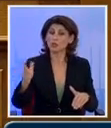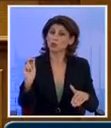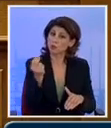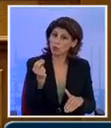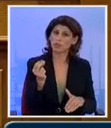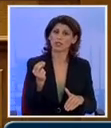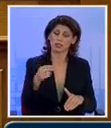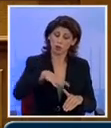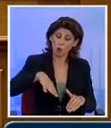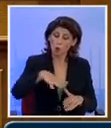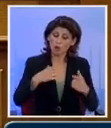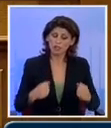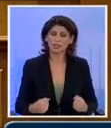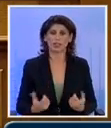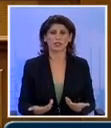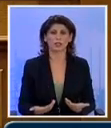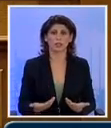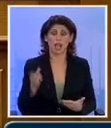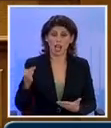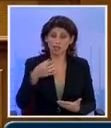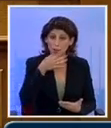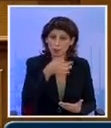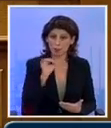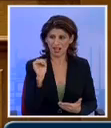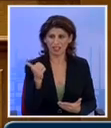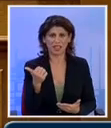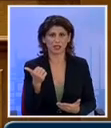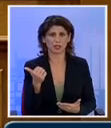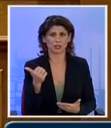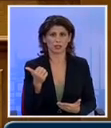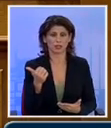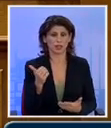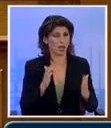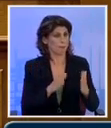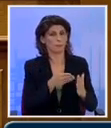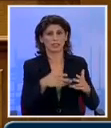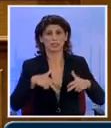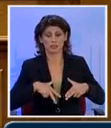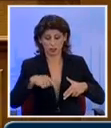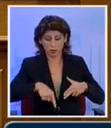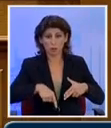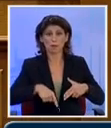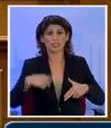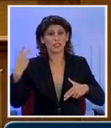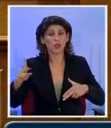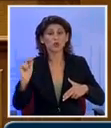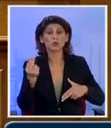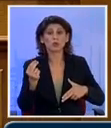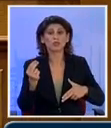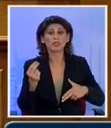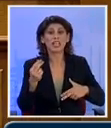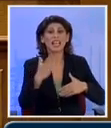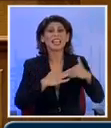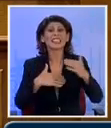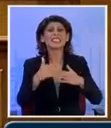βουλευτές και το χώρο και τη θέση σας. Αυτά που είπε χθες προς την κυβέρνηση εδώ μέσα, δικό σας βουλευτής,